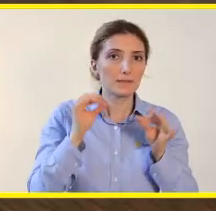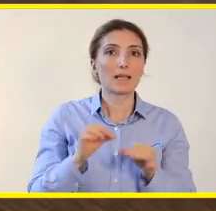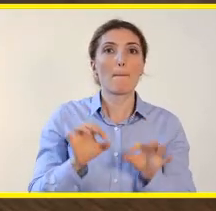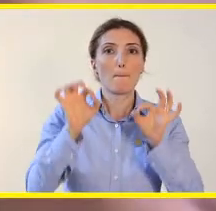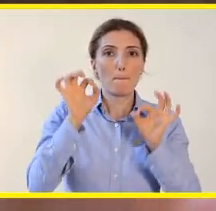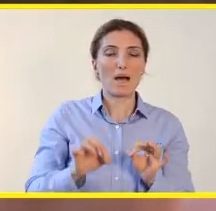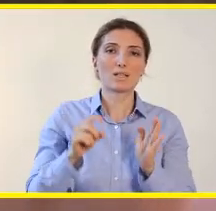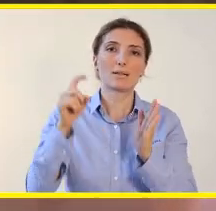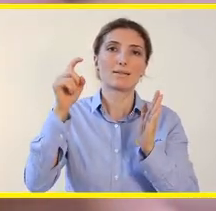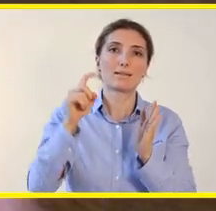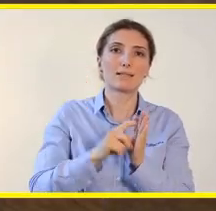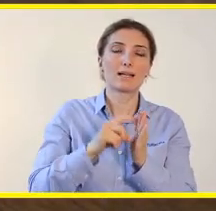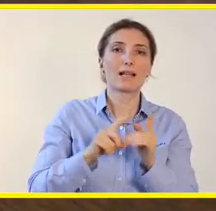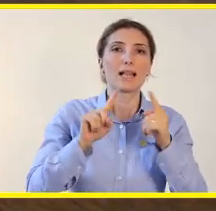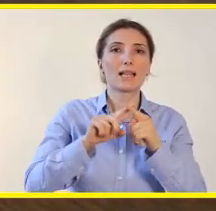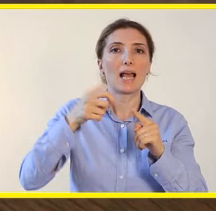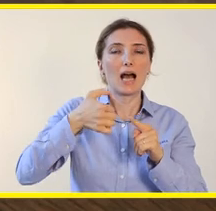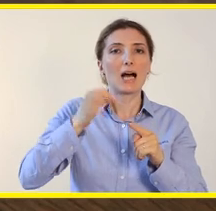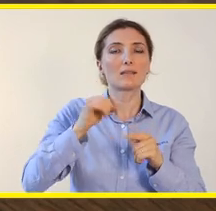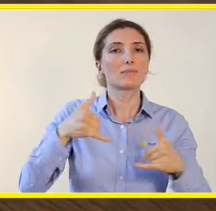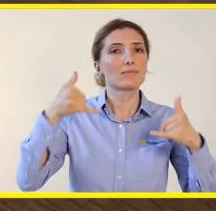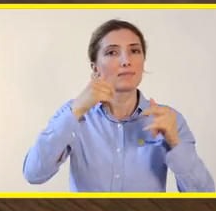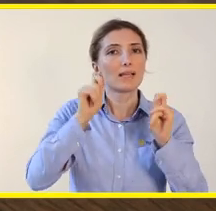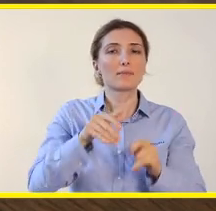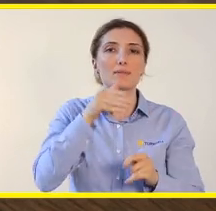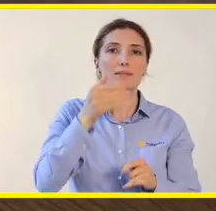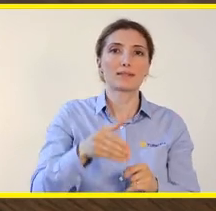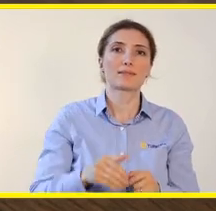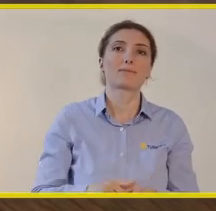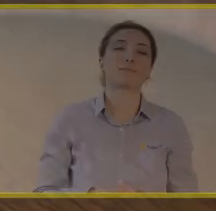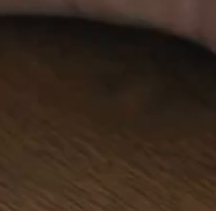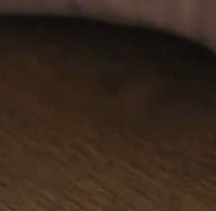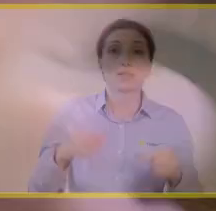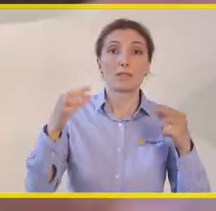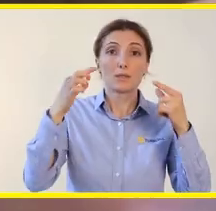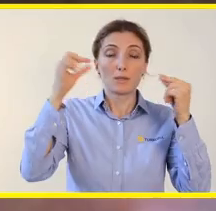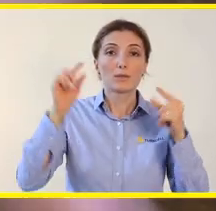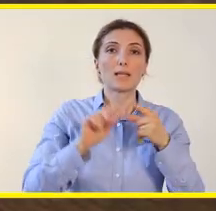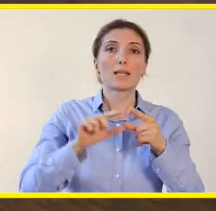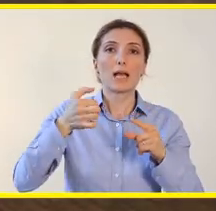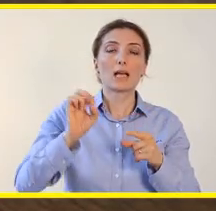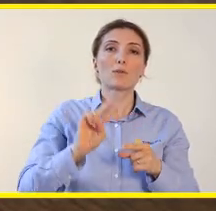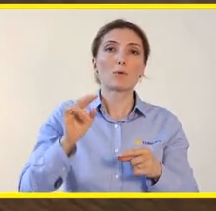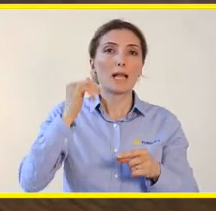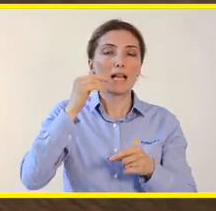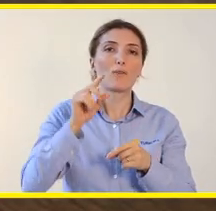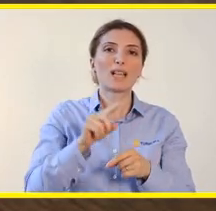Telefonunuzun kurulumu tamamlandı. Başla butonunu tıklayarak T60'ınızı kullanmaya başlayabilirsiniz.